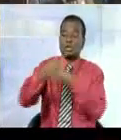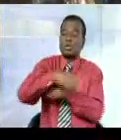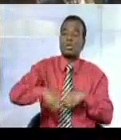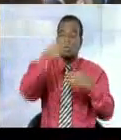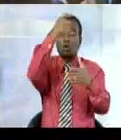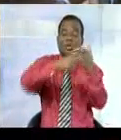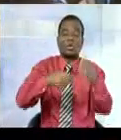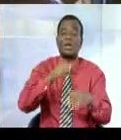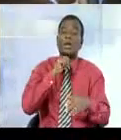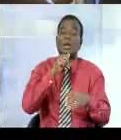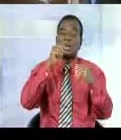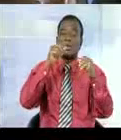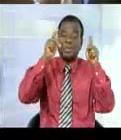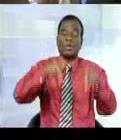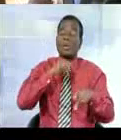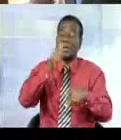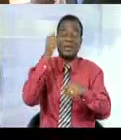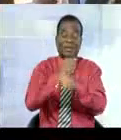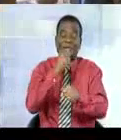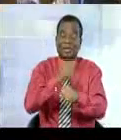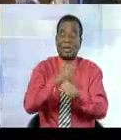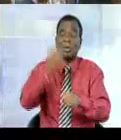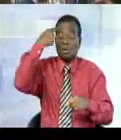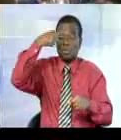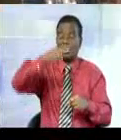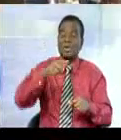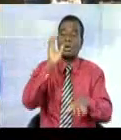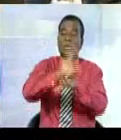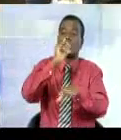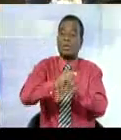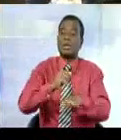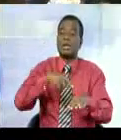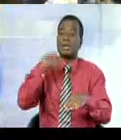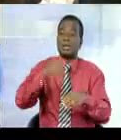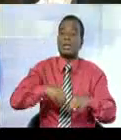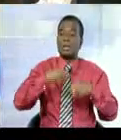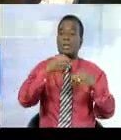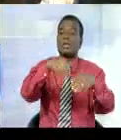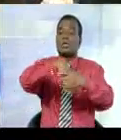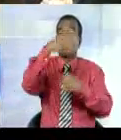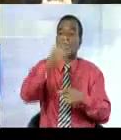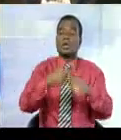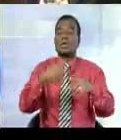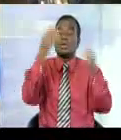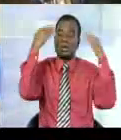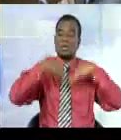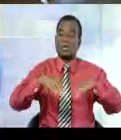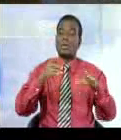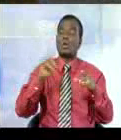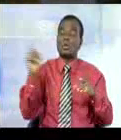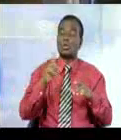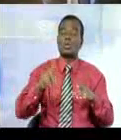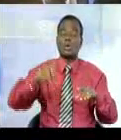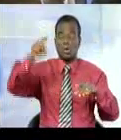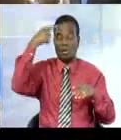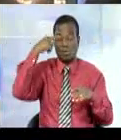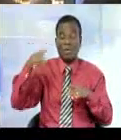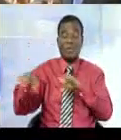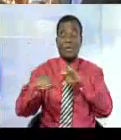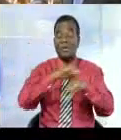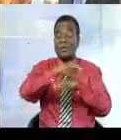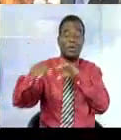chômage, le taux d'employabilité, etc. Pour la Côte d'Ivoire qui sort fraîchement de la crise, où le gouvernement est en train de tout